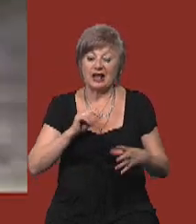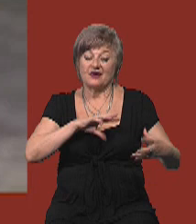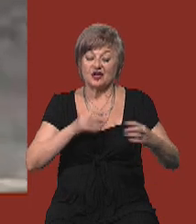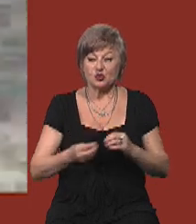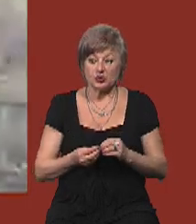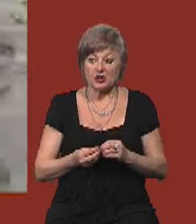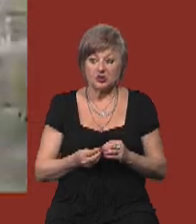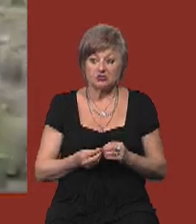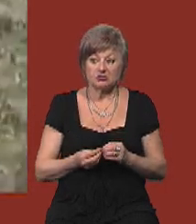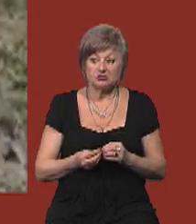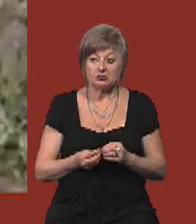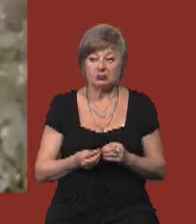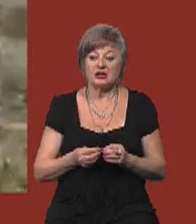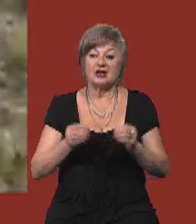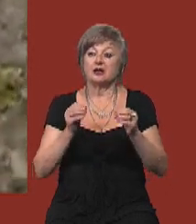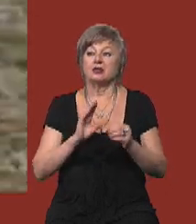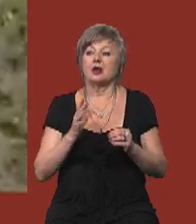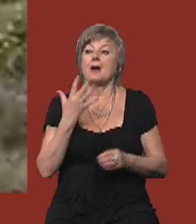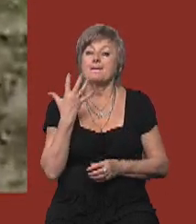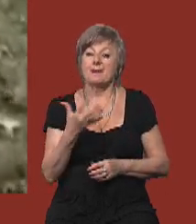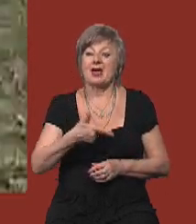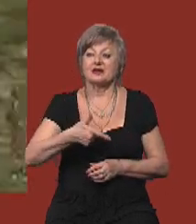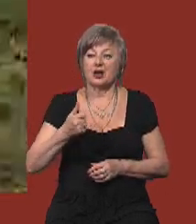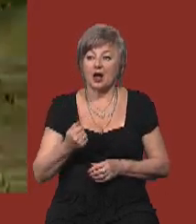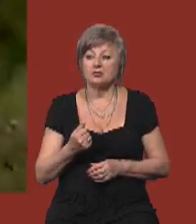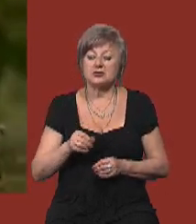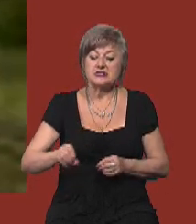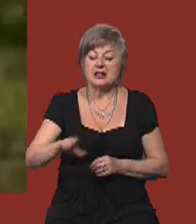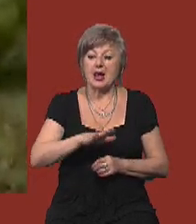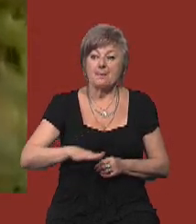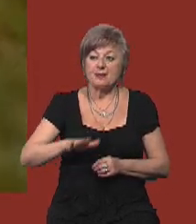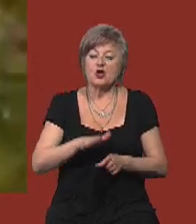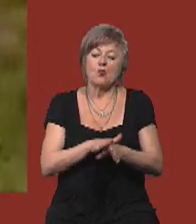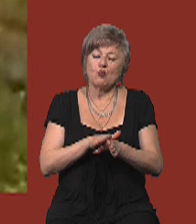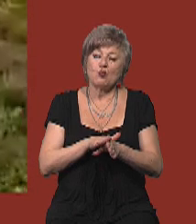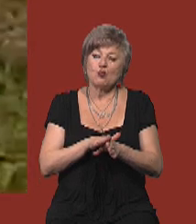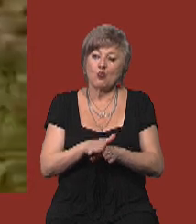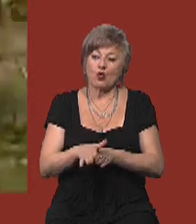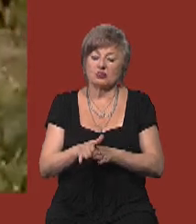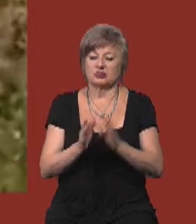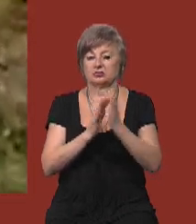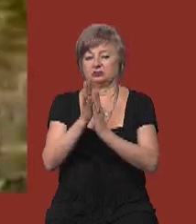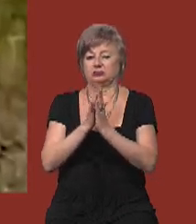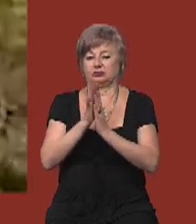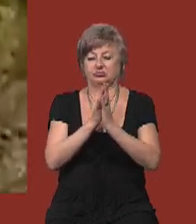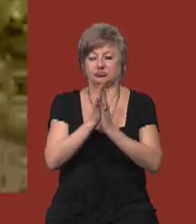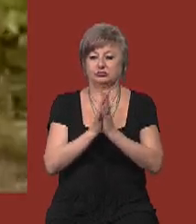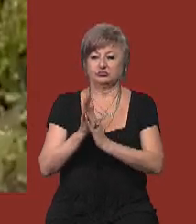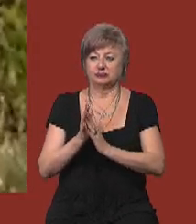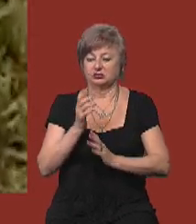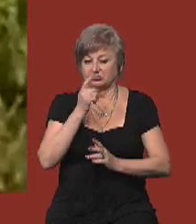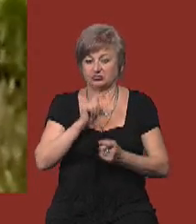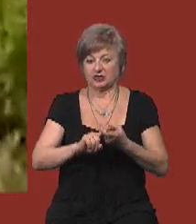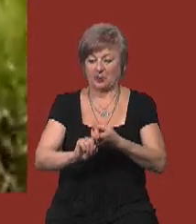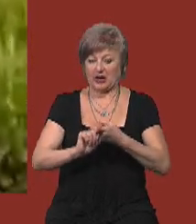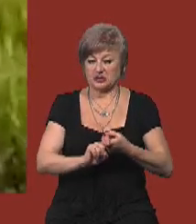результаті десь 10 гектарів, вірніше 5 гектарів землі повністю суцільна амброзія попроростала там, тому що порушили